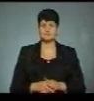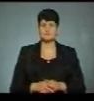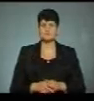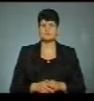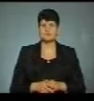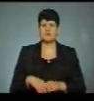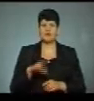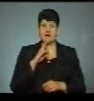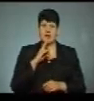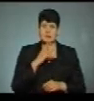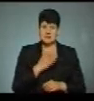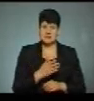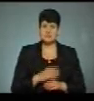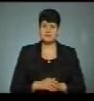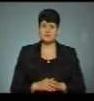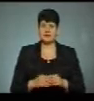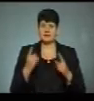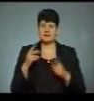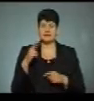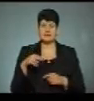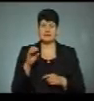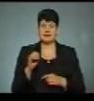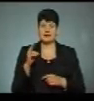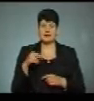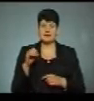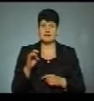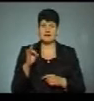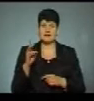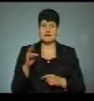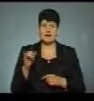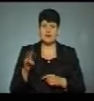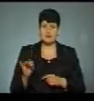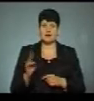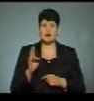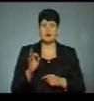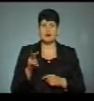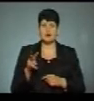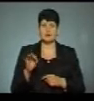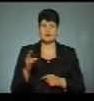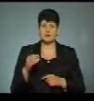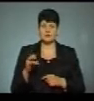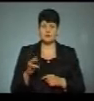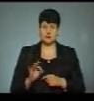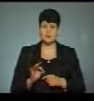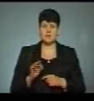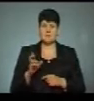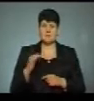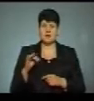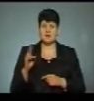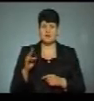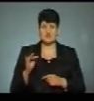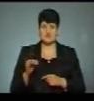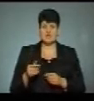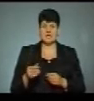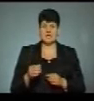в Кременці, Великій Додеркальській громаді, Колодненській громаді, Байковецькій громаді і в більше